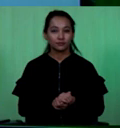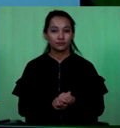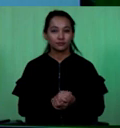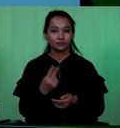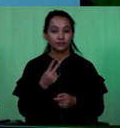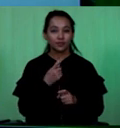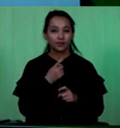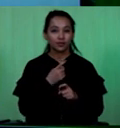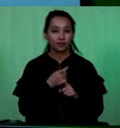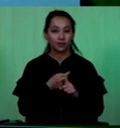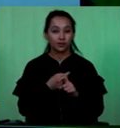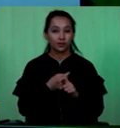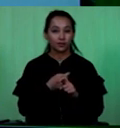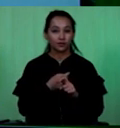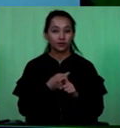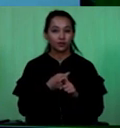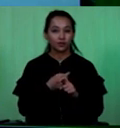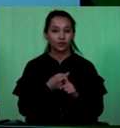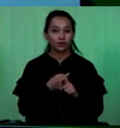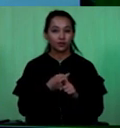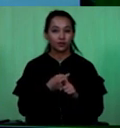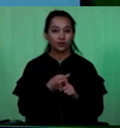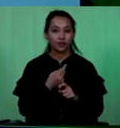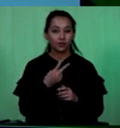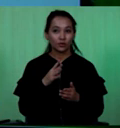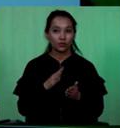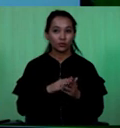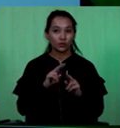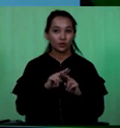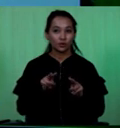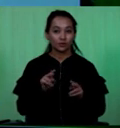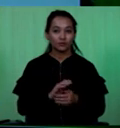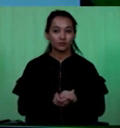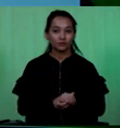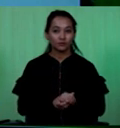Ikkinchi tenglamamizda noma'lum son 29 ga teng.